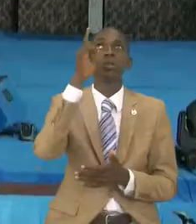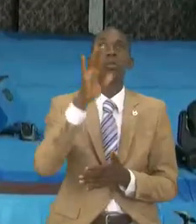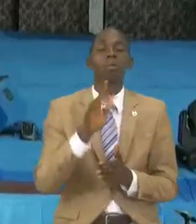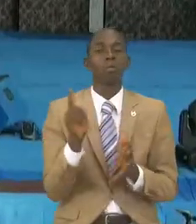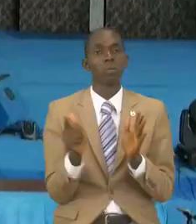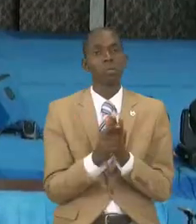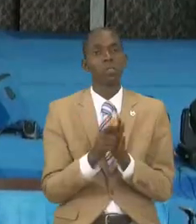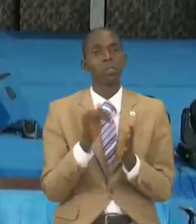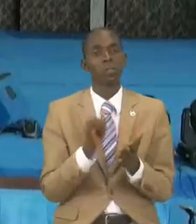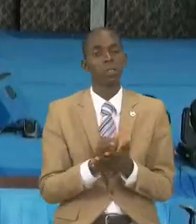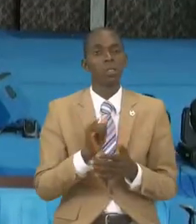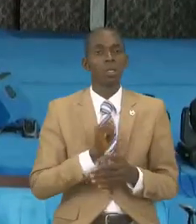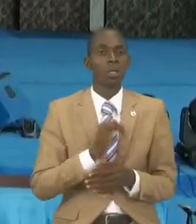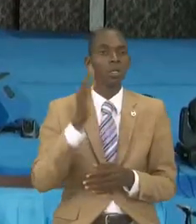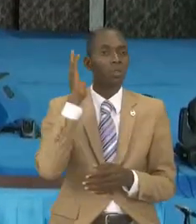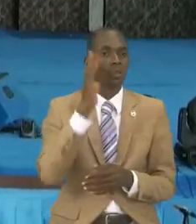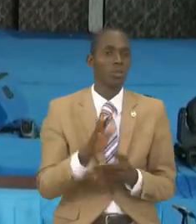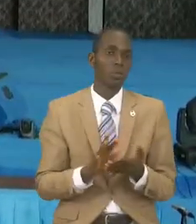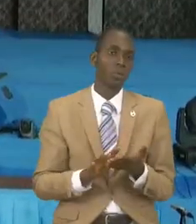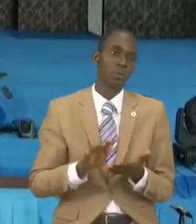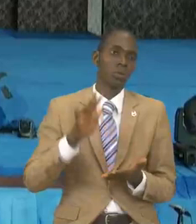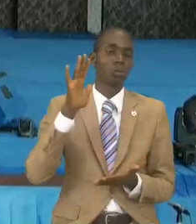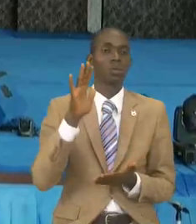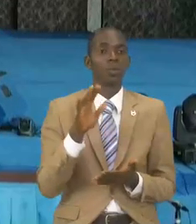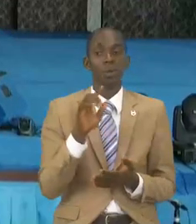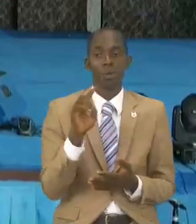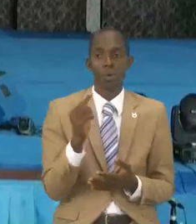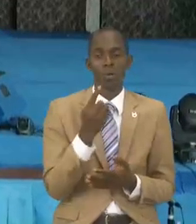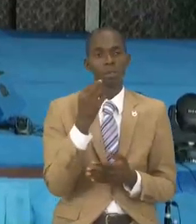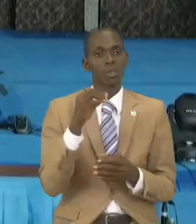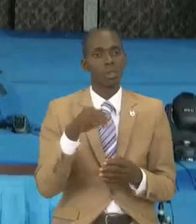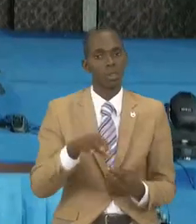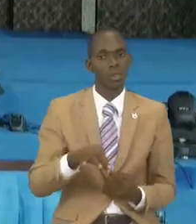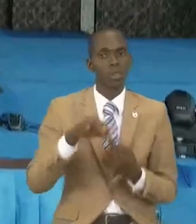n'ose. Que je me glorifie d'autres choses.